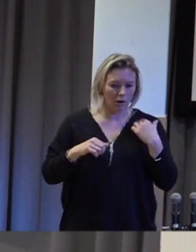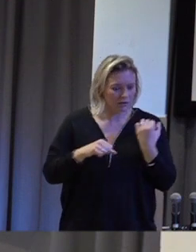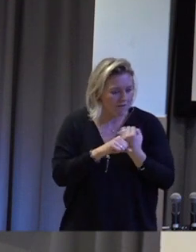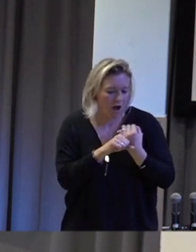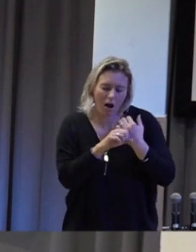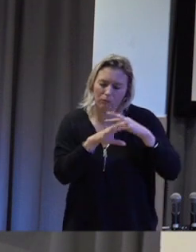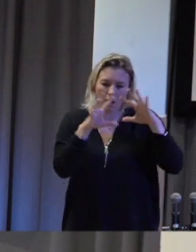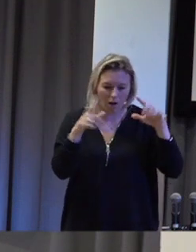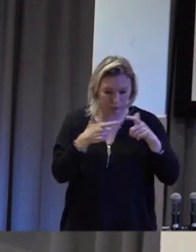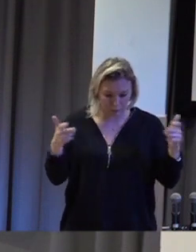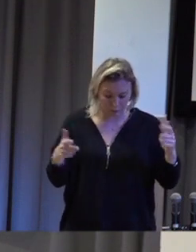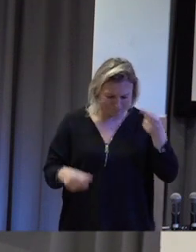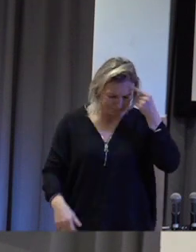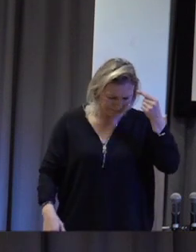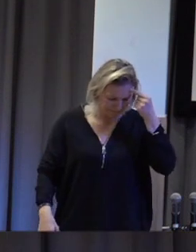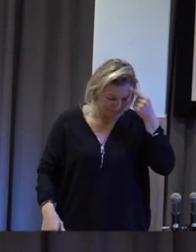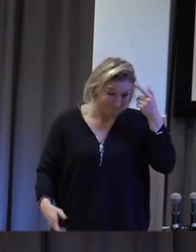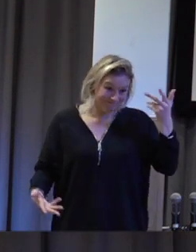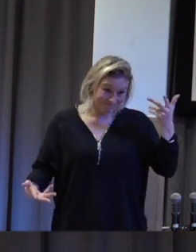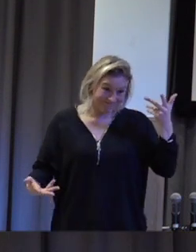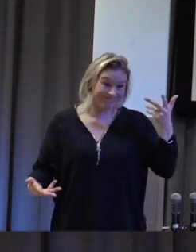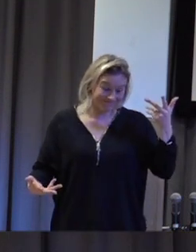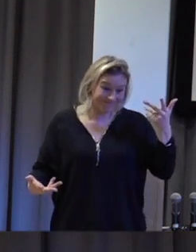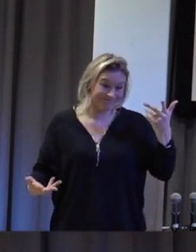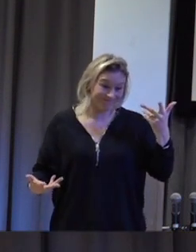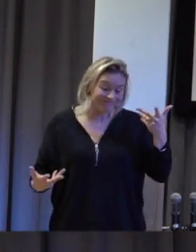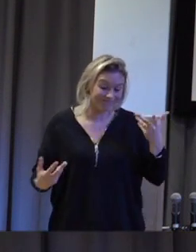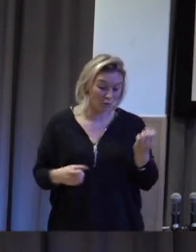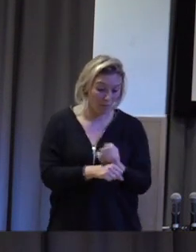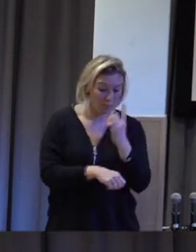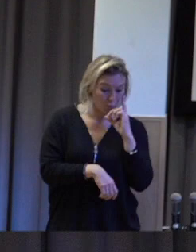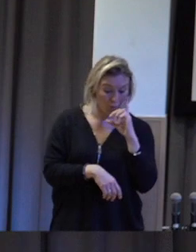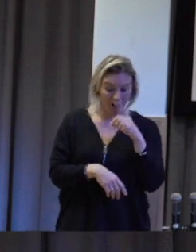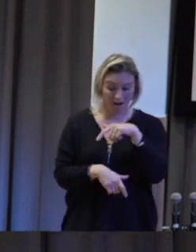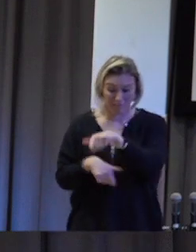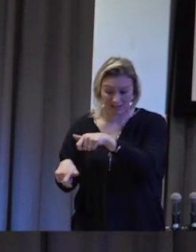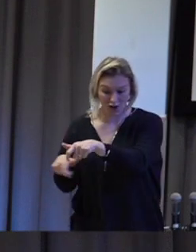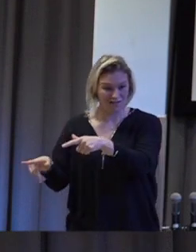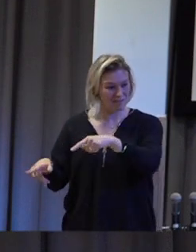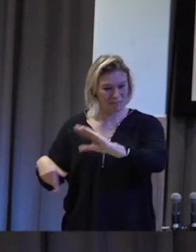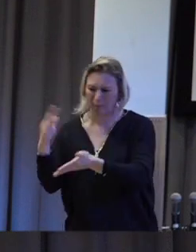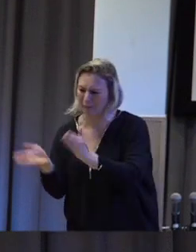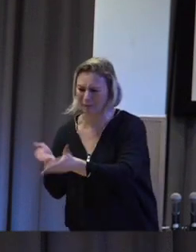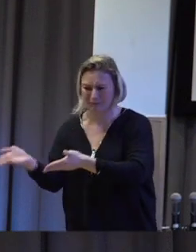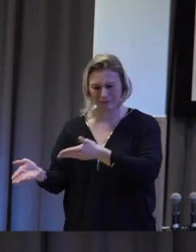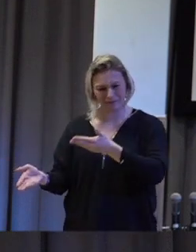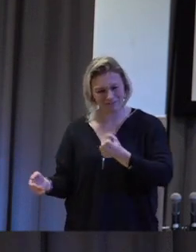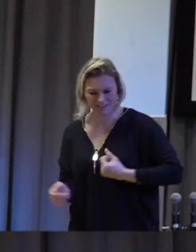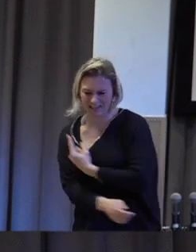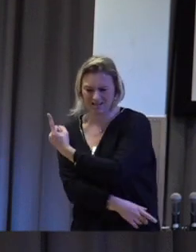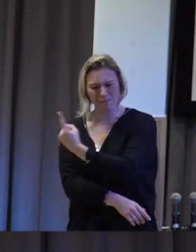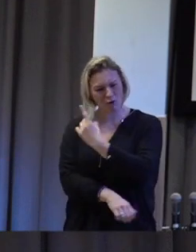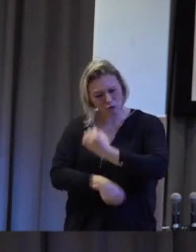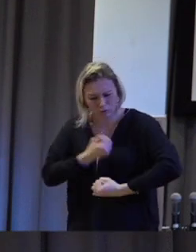Sauf que malheureusement et en même temps, des hommes et des femmes ont été criblés de coups, dépassés par leurs